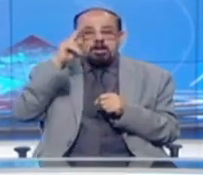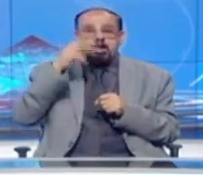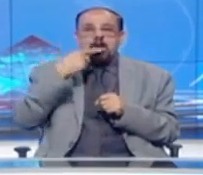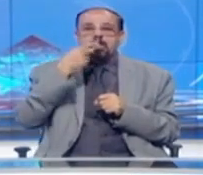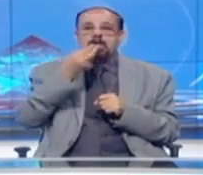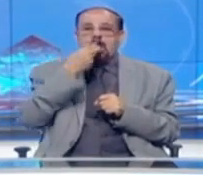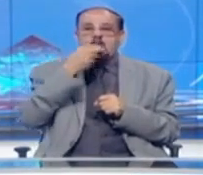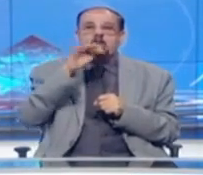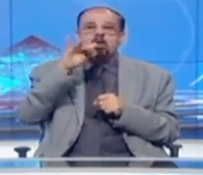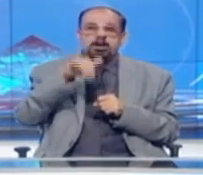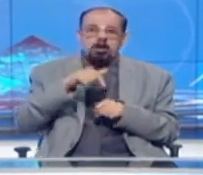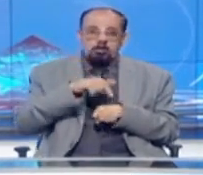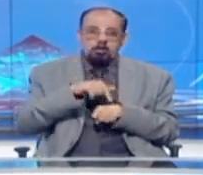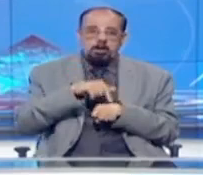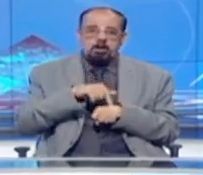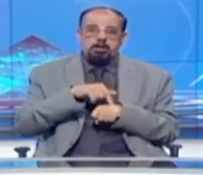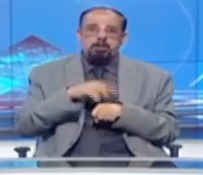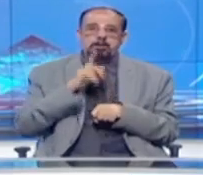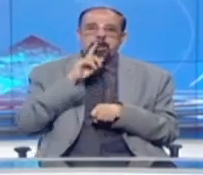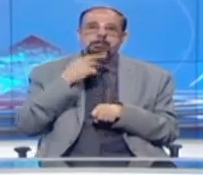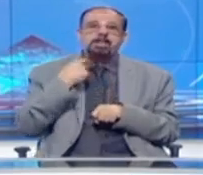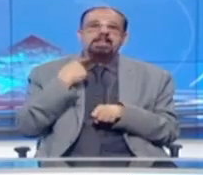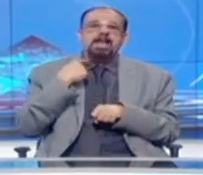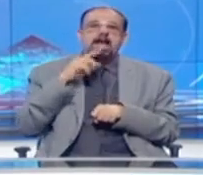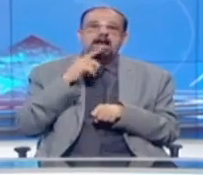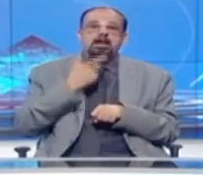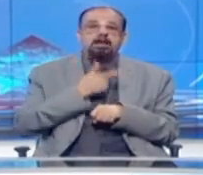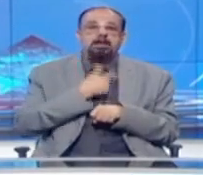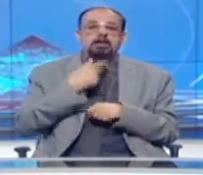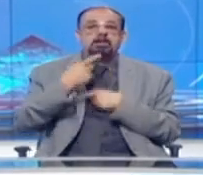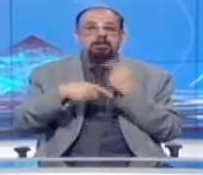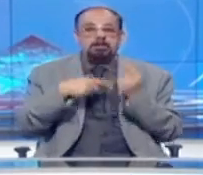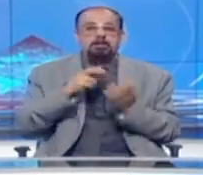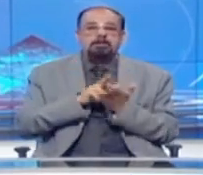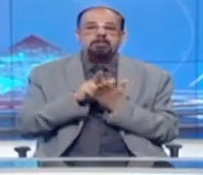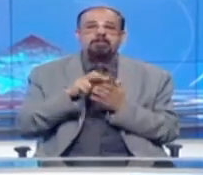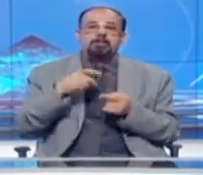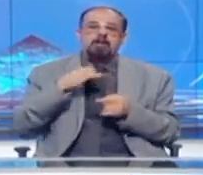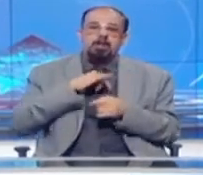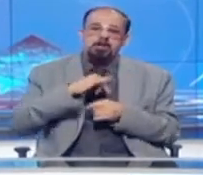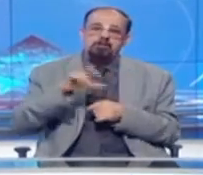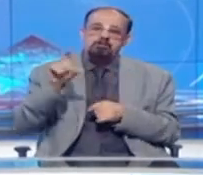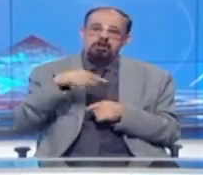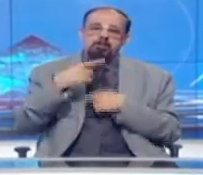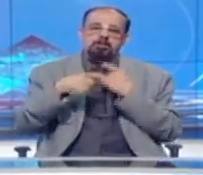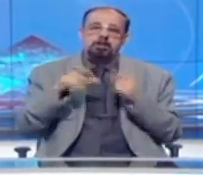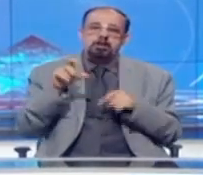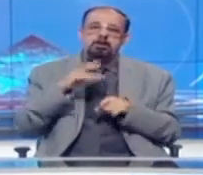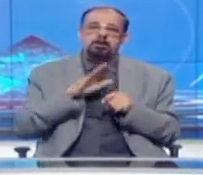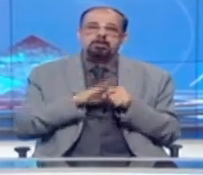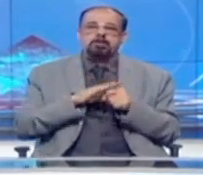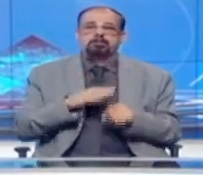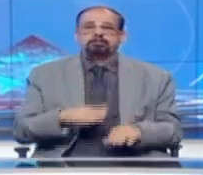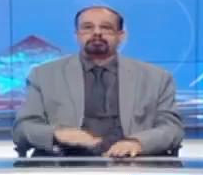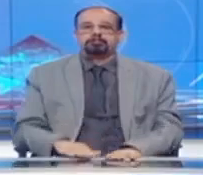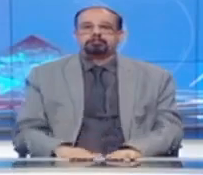الإفطار، ما دفع محمد علي باشا على الاستمرار في هذا التقليد طوال شهر رمضان